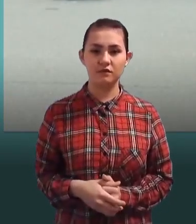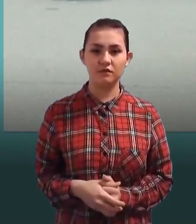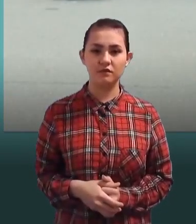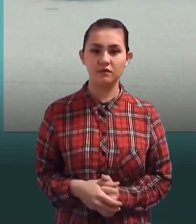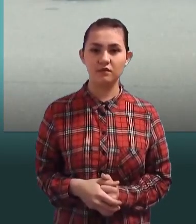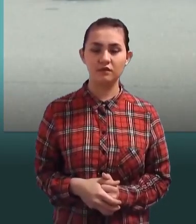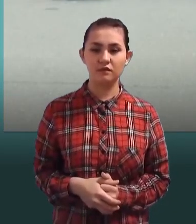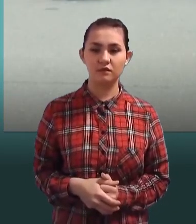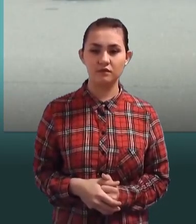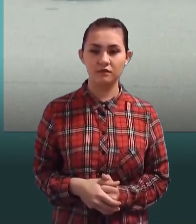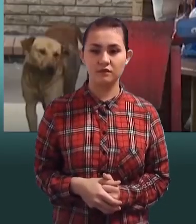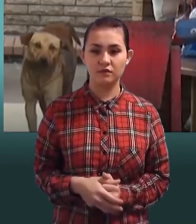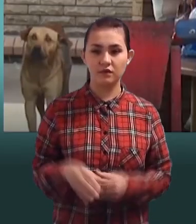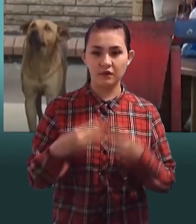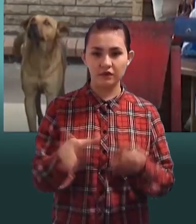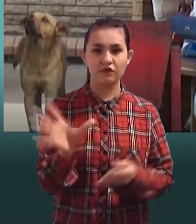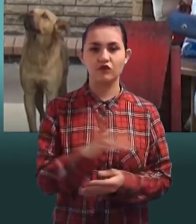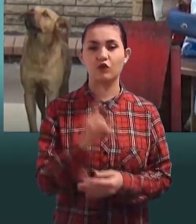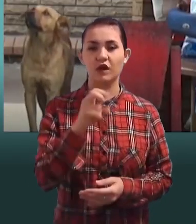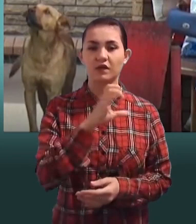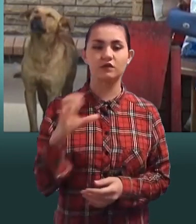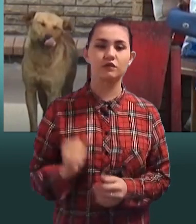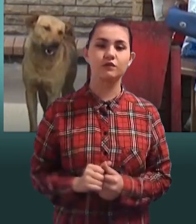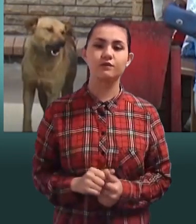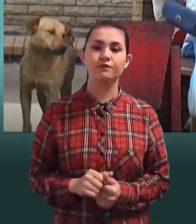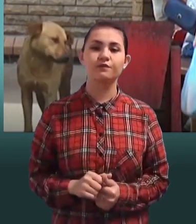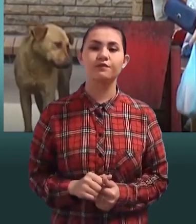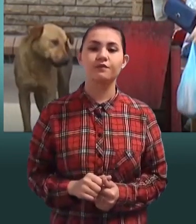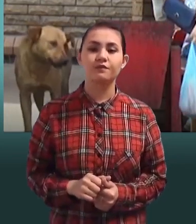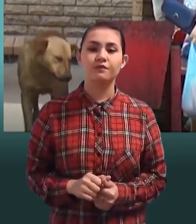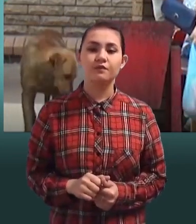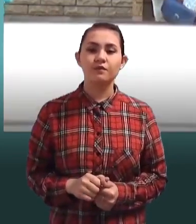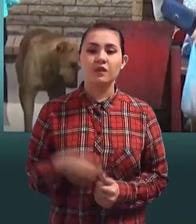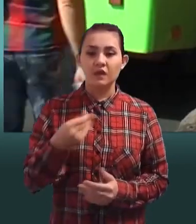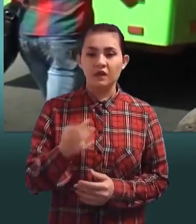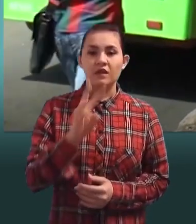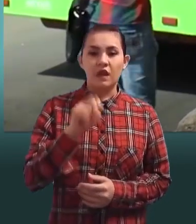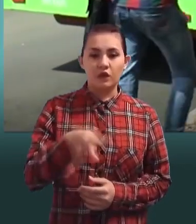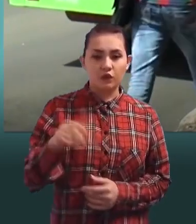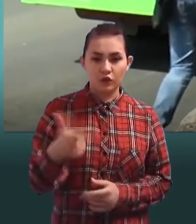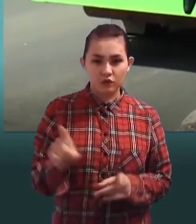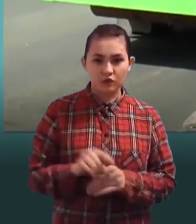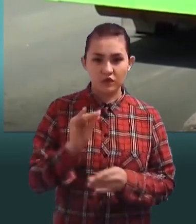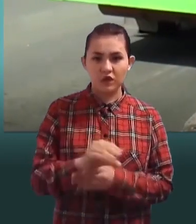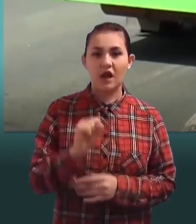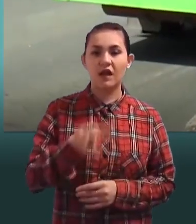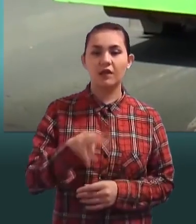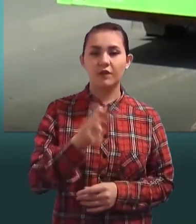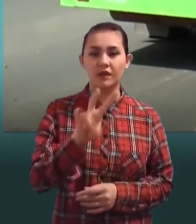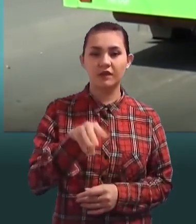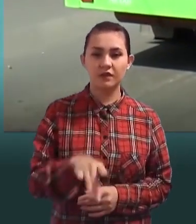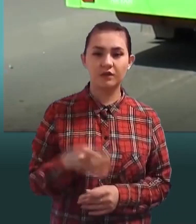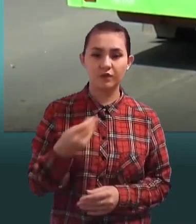наличку, вечером сдает в кассу. И платятся налоги, наверное, платятся. Алименты платятся. Или